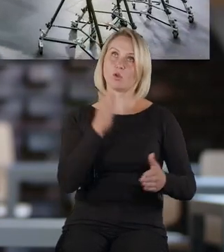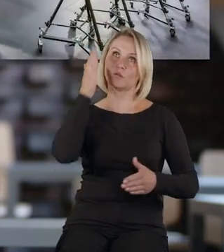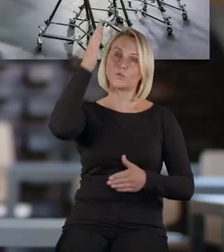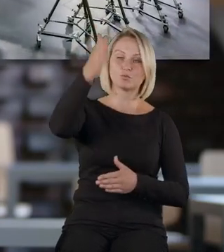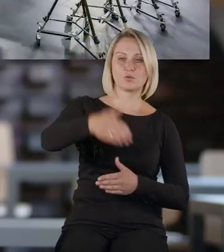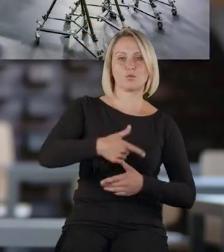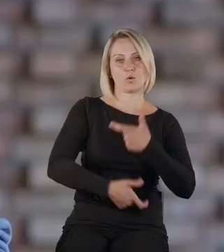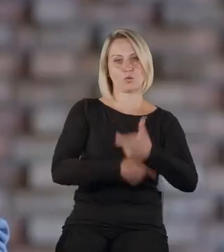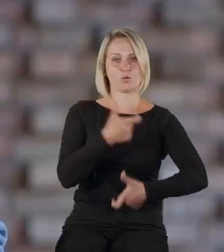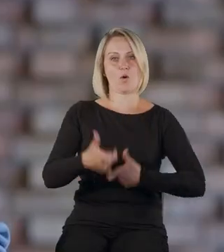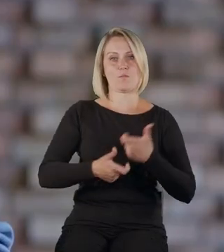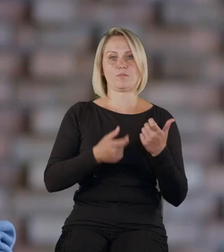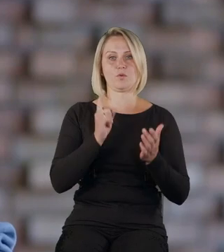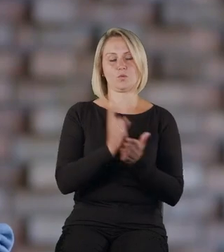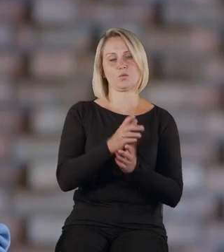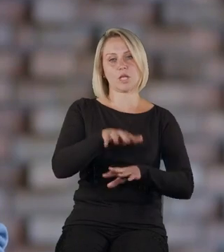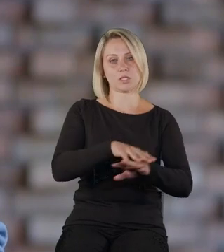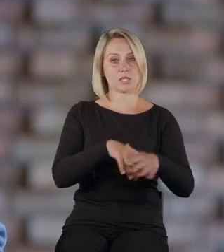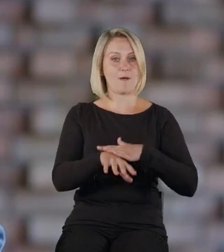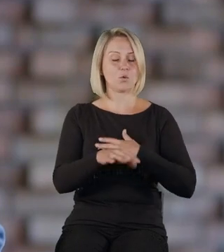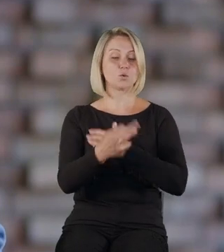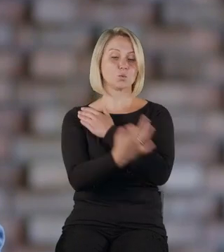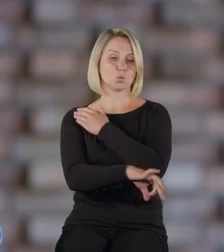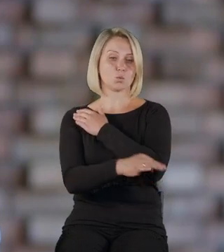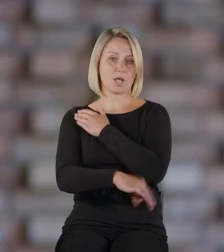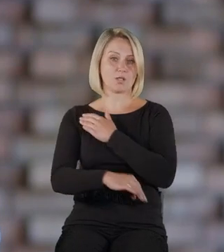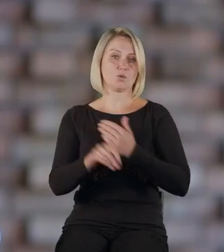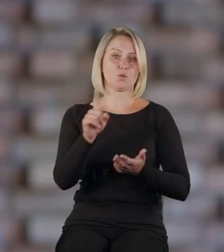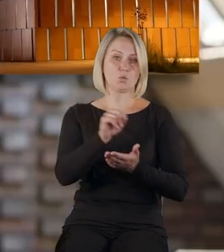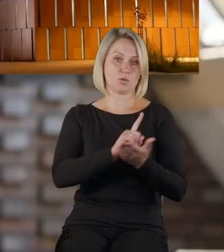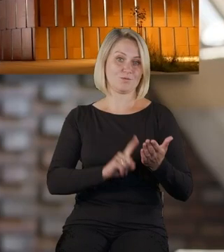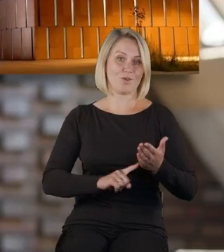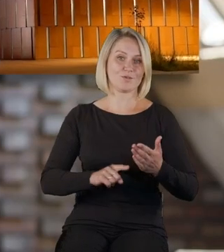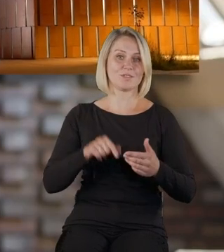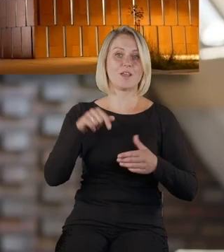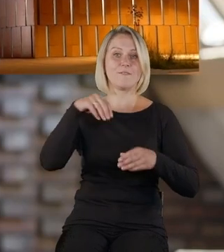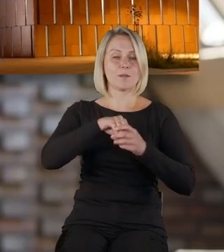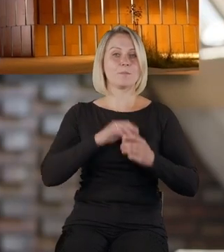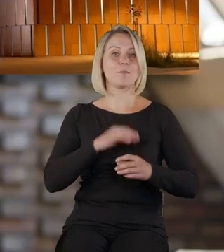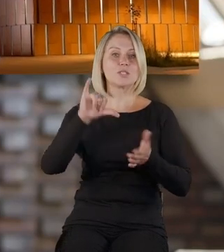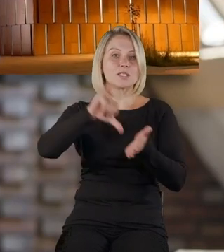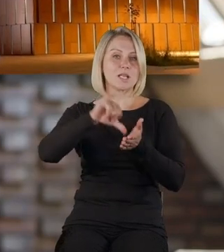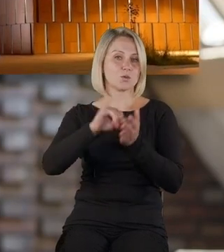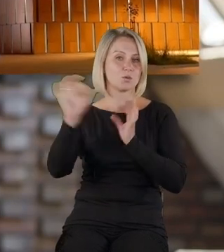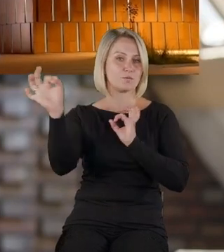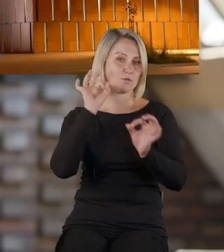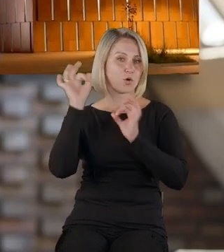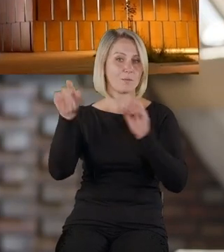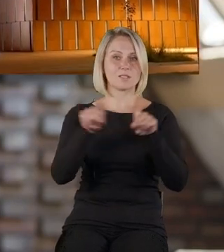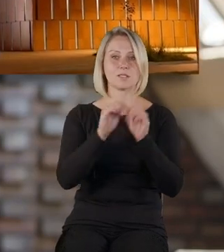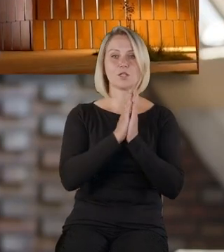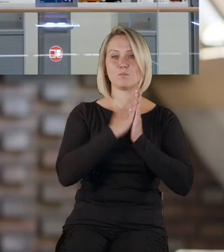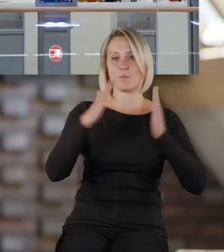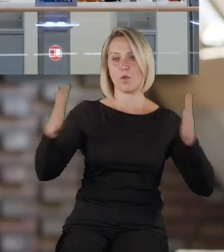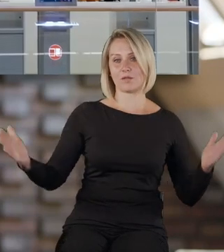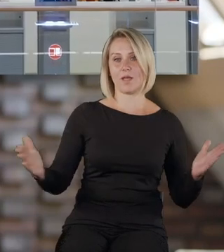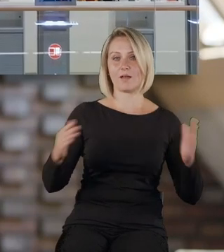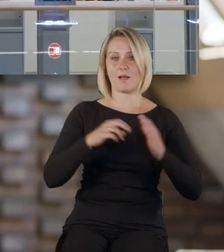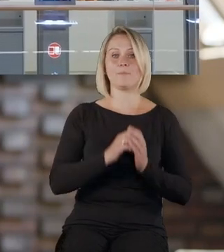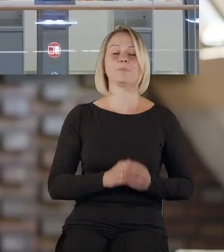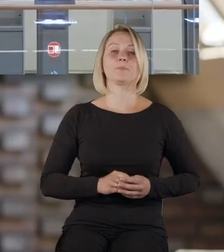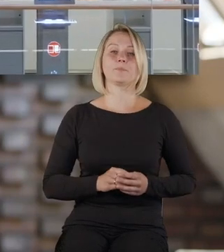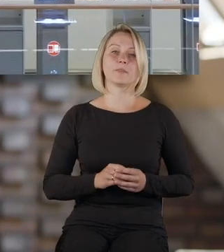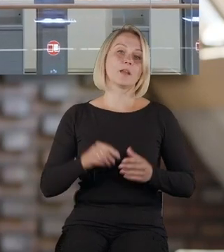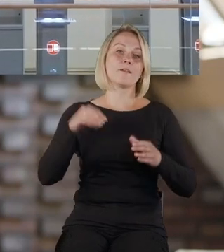przyszłości wykonywanego zawodu. Studenci Uniwersytetu Śląskiego mają dostęp do Centrum Informacji Naukowej i Biblioteki Akademickiej, w skrócie